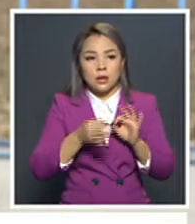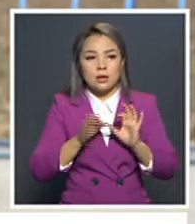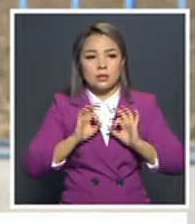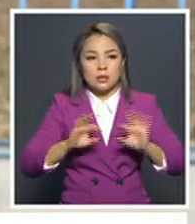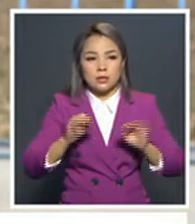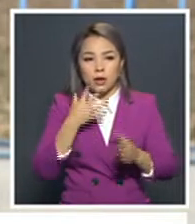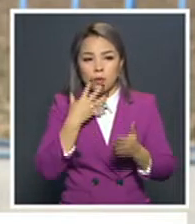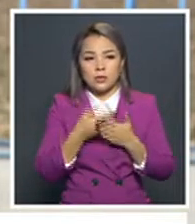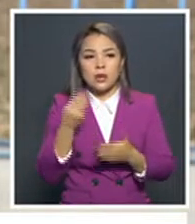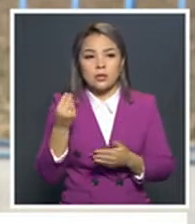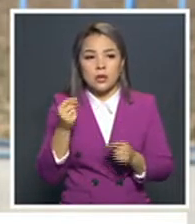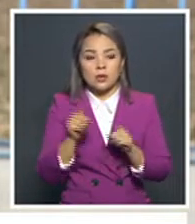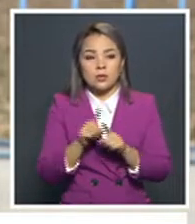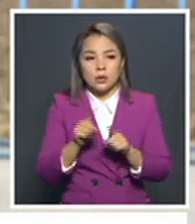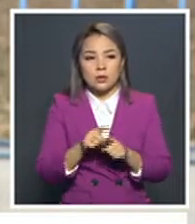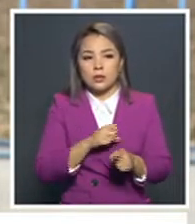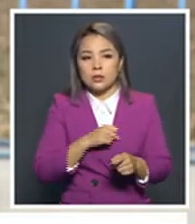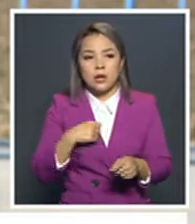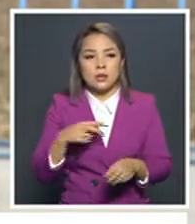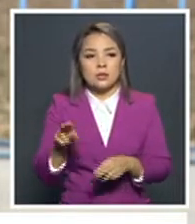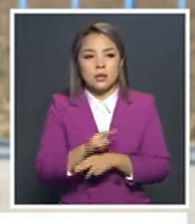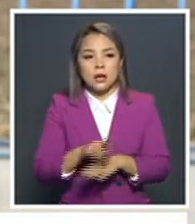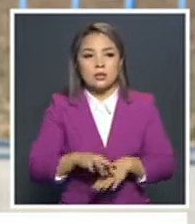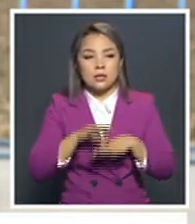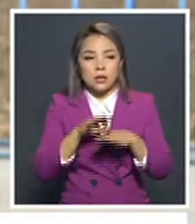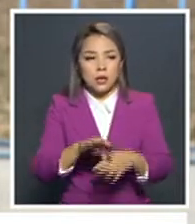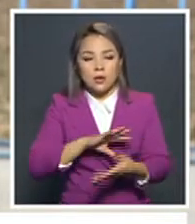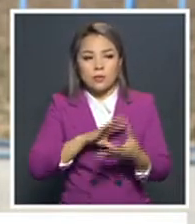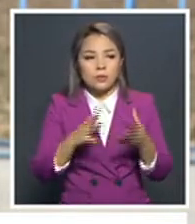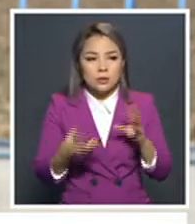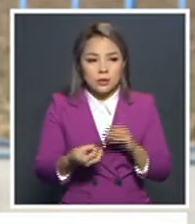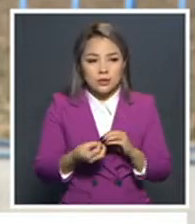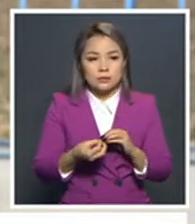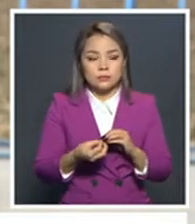өз қаражаттарыңызға жасап, бәрібір де